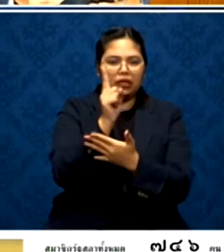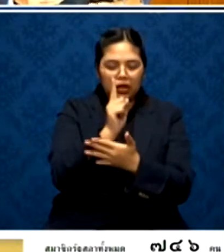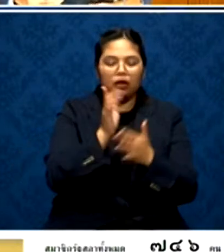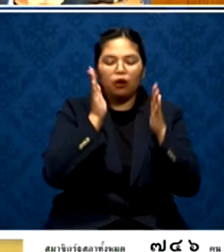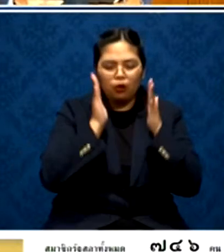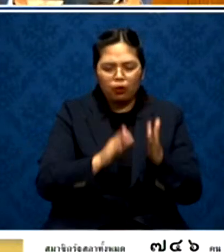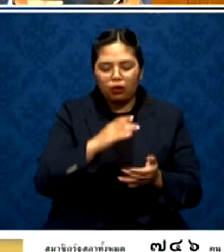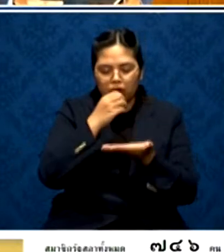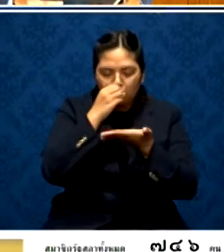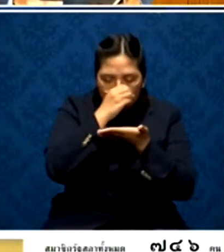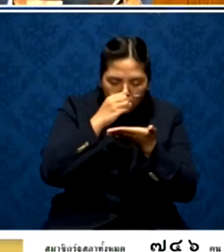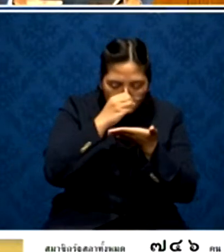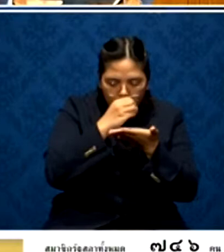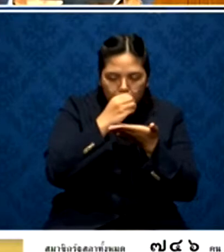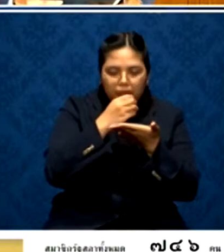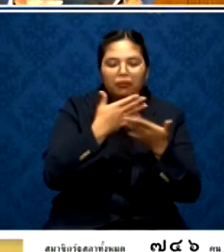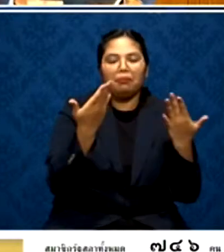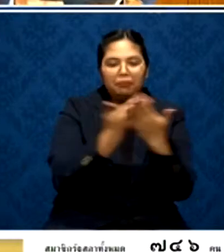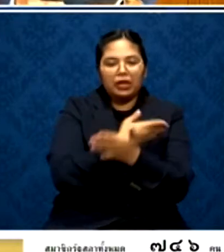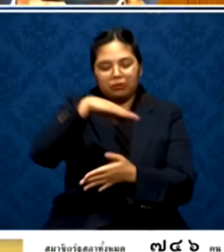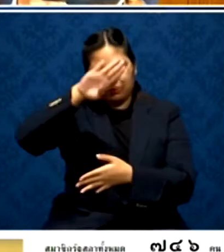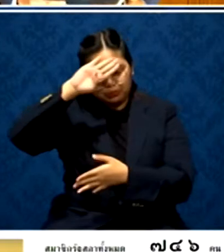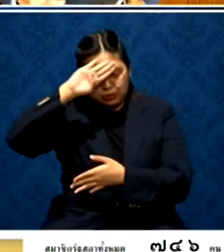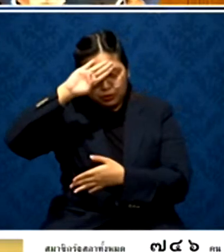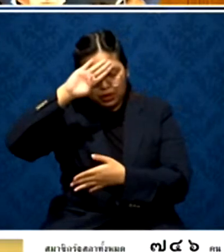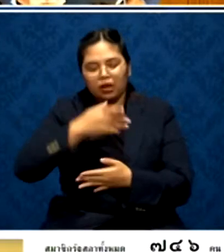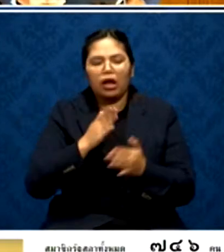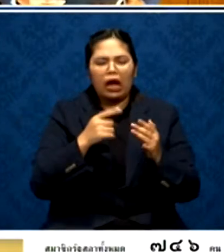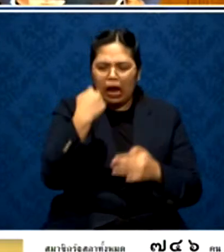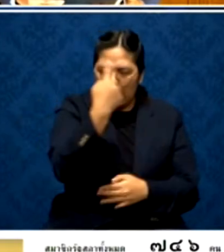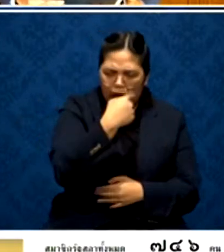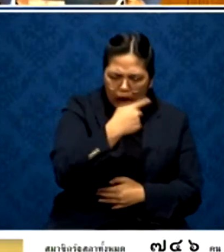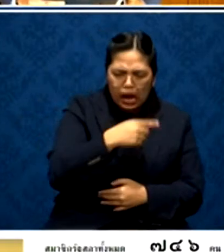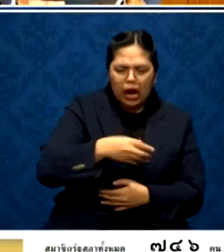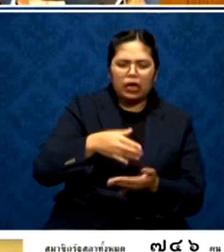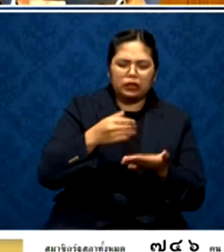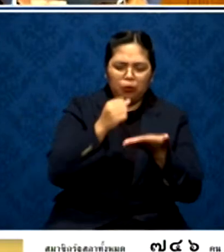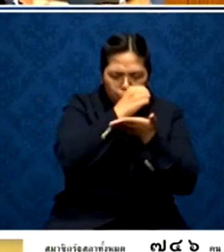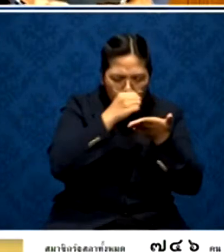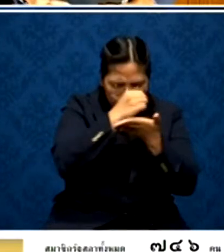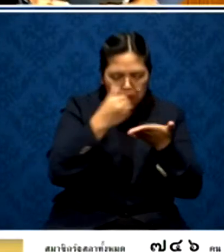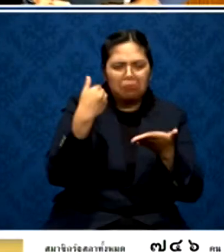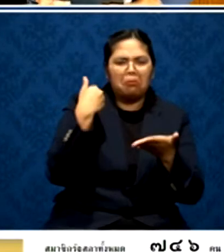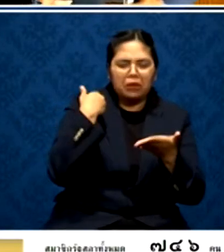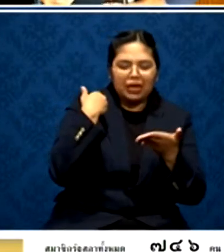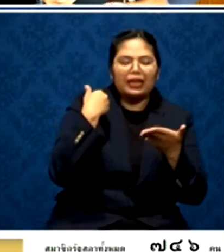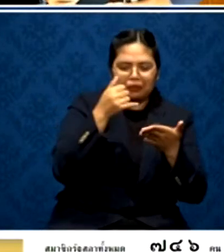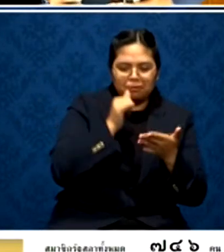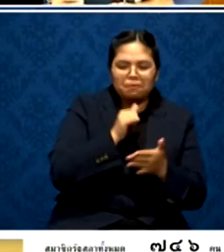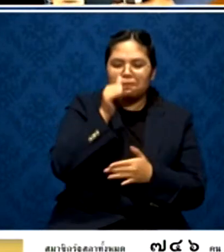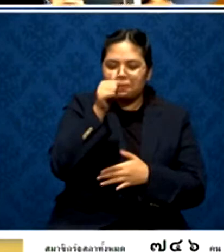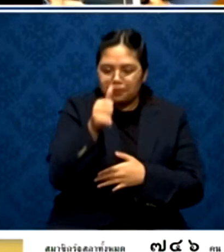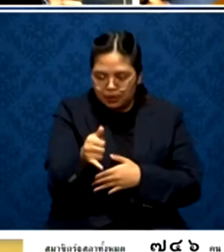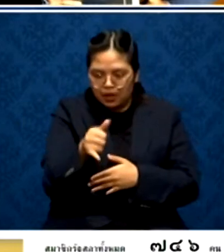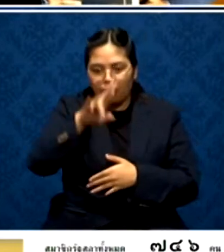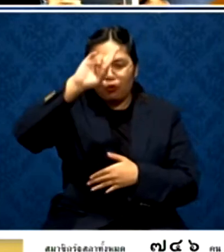ยสนับสนุนให้ผู้เสพเข้ารับการรักษาบำบัดอย่างมีประสิทธิภาพ